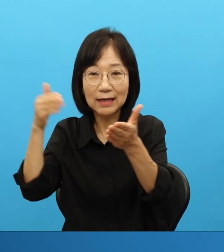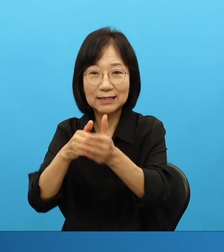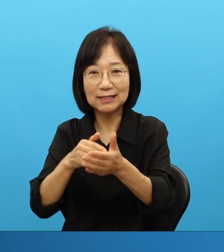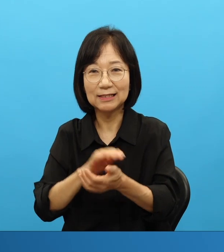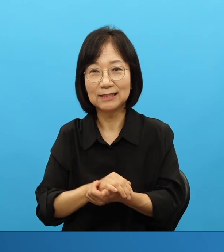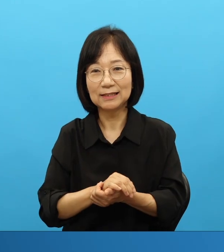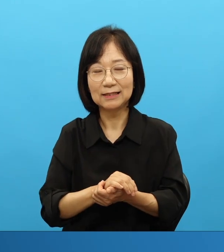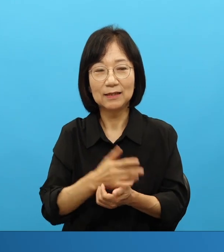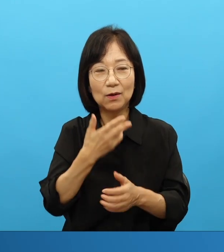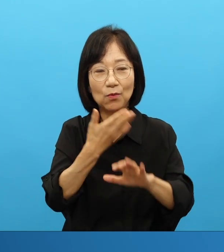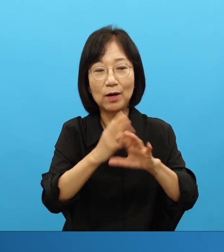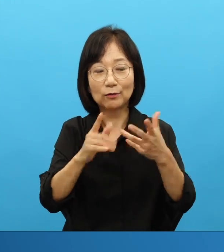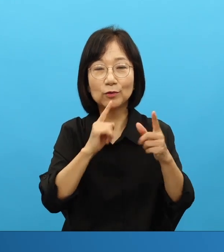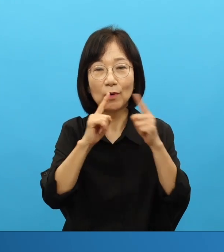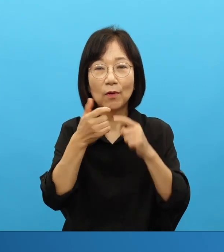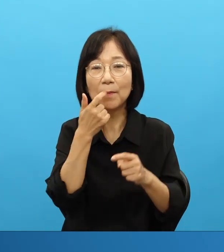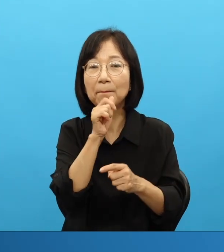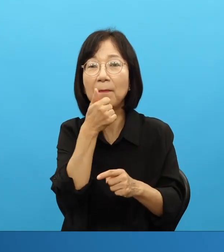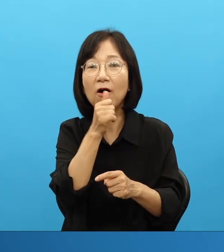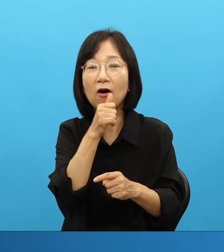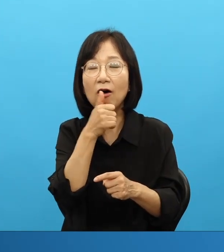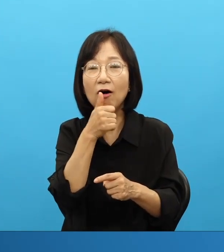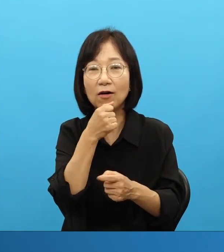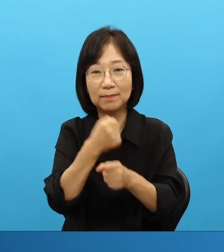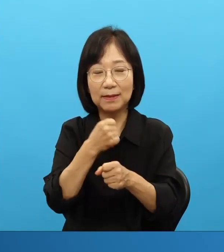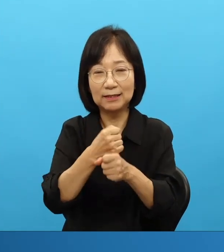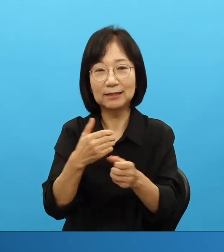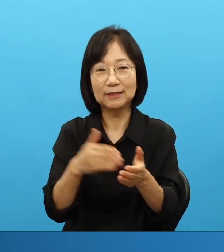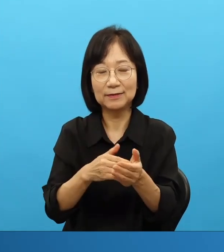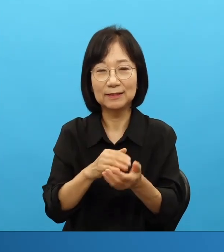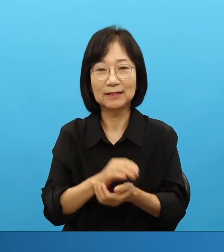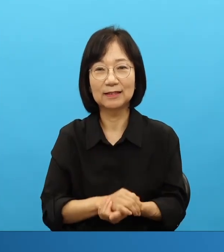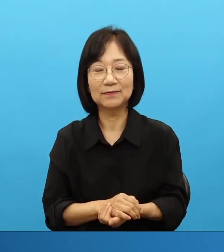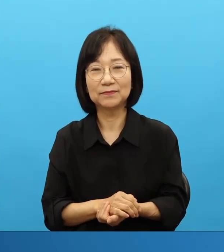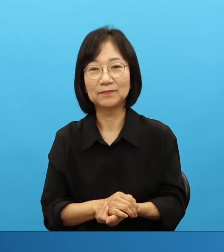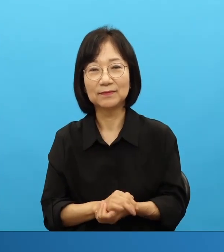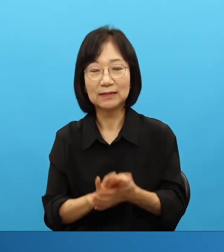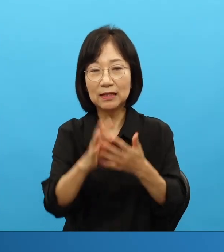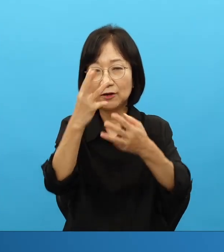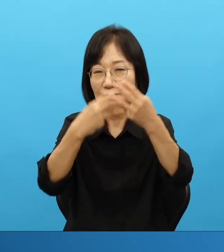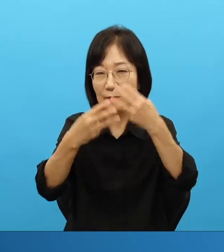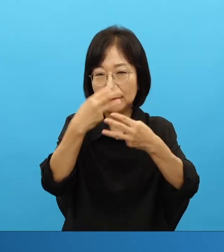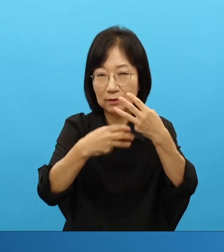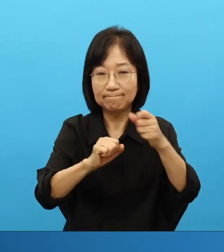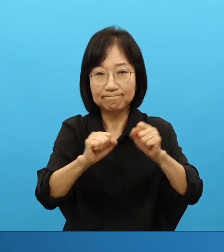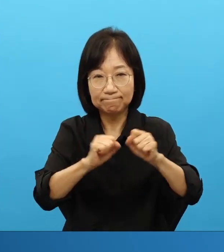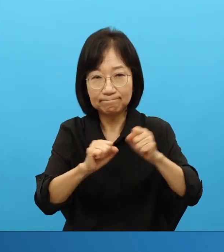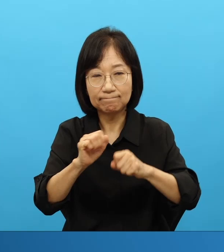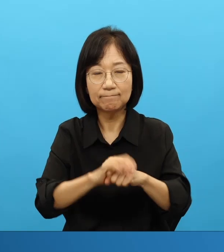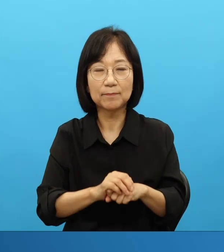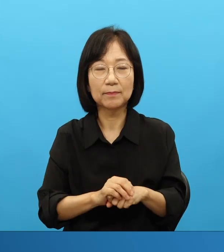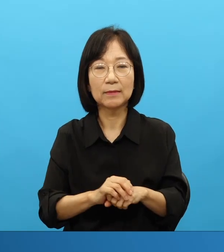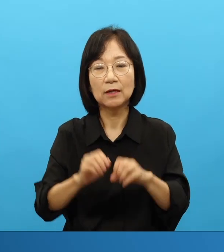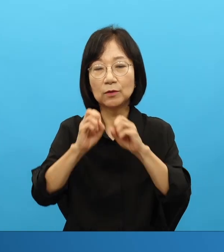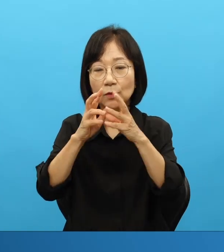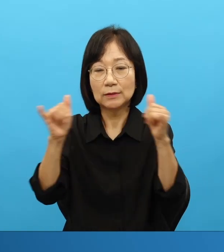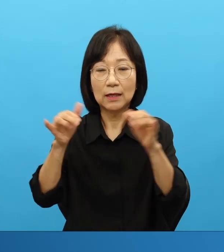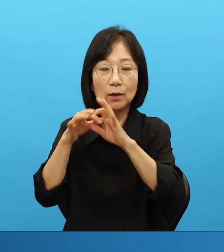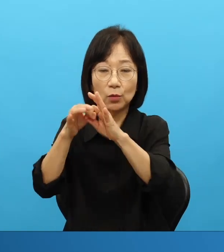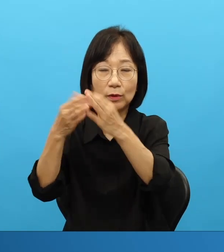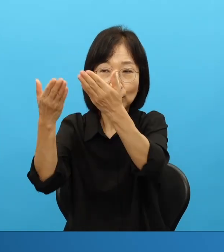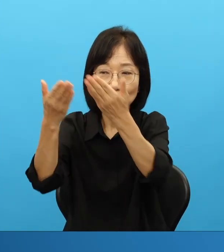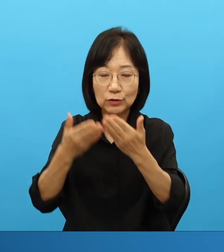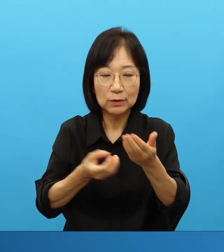번역돼 나왔습니다. 성경적 전도운동 속에 일어난 렘넌트 운동, 전도자를 통해 주신 말씀과